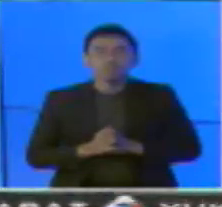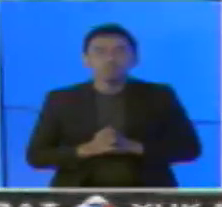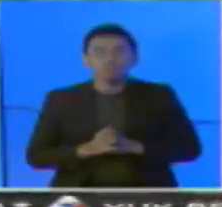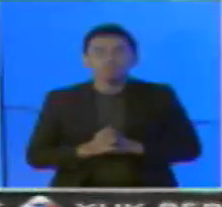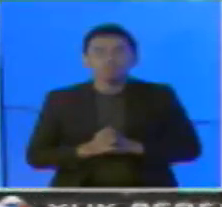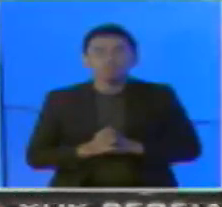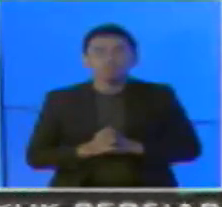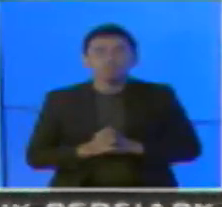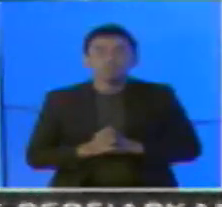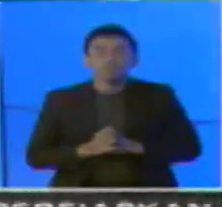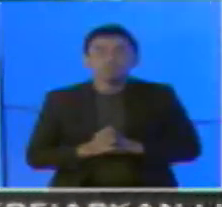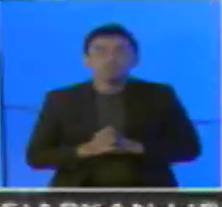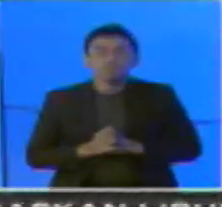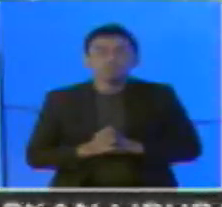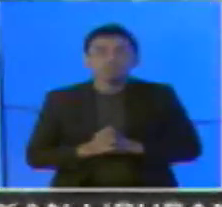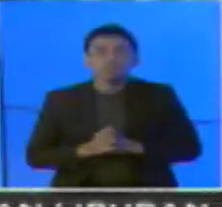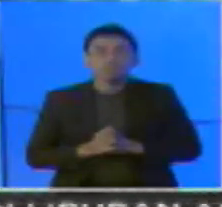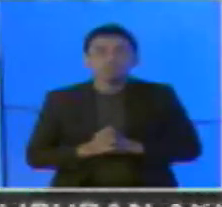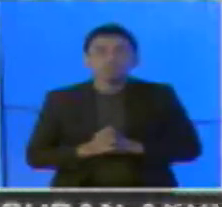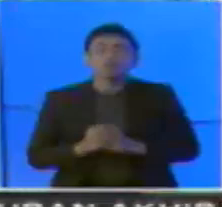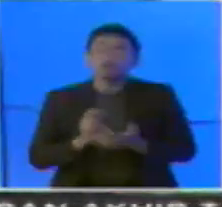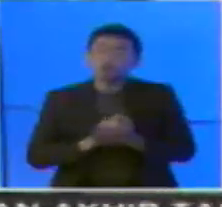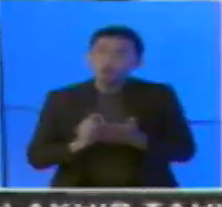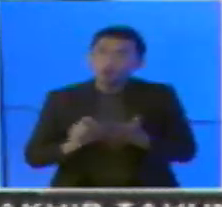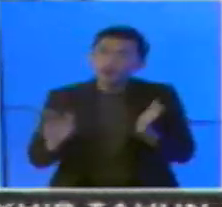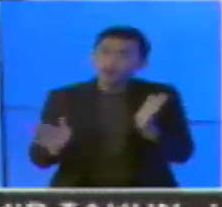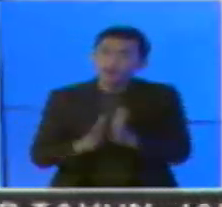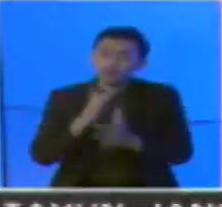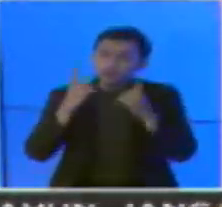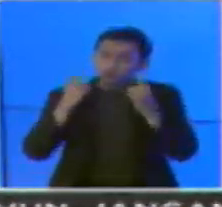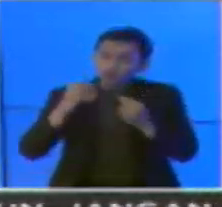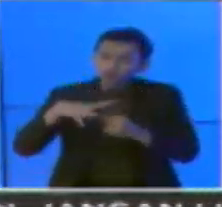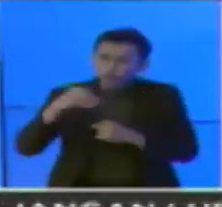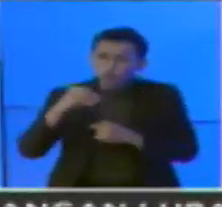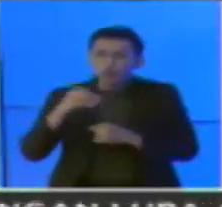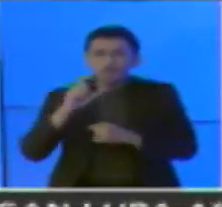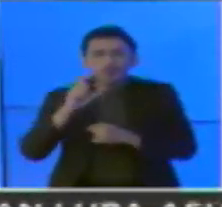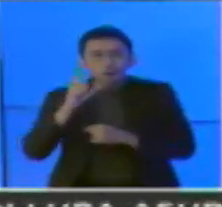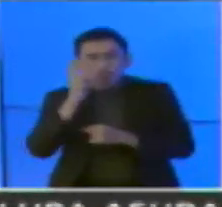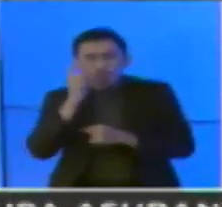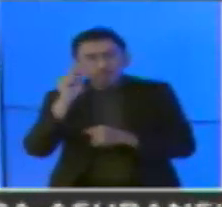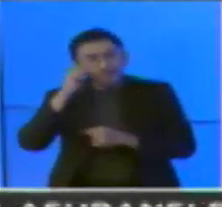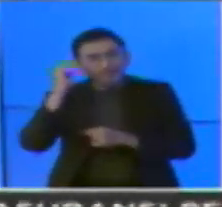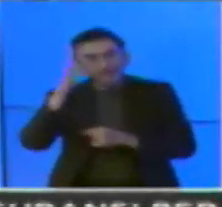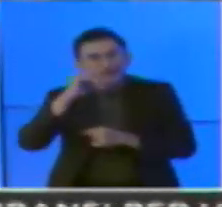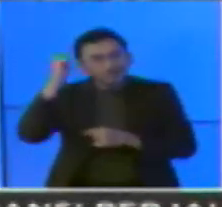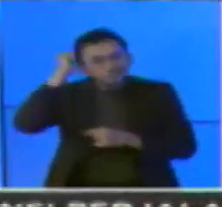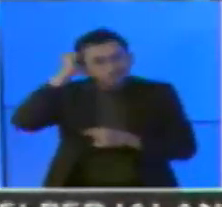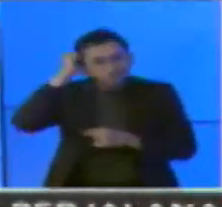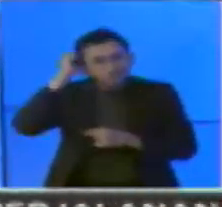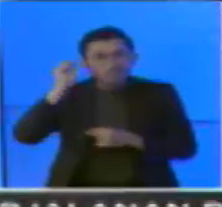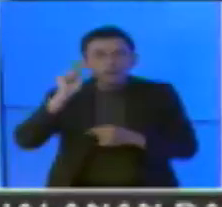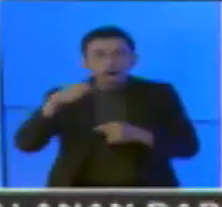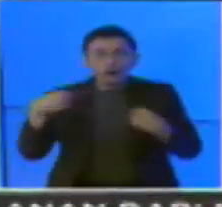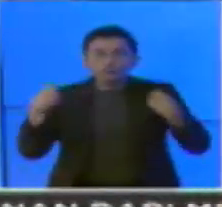Sementara sekelompok perempuan di Gresik, Jawa Timur juga punya cara unik untuk memperingati Hari Ibu. Mereka berkebaya, mengendarai gerobak motor,